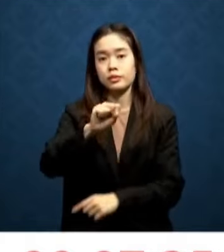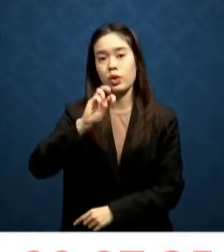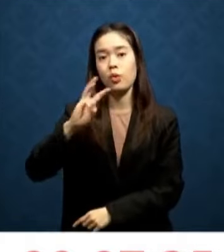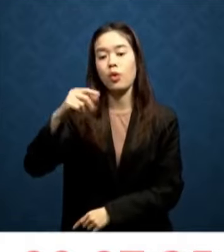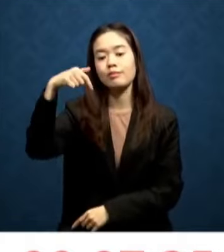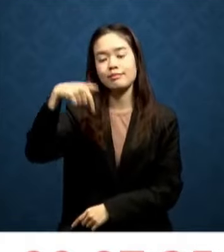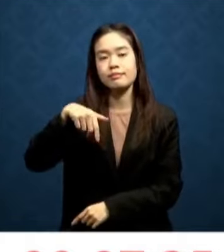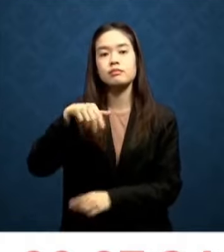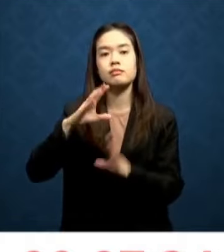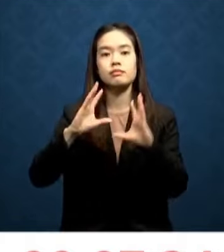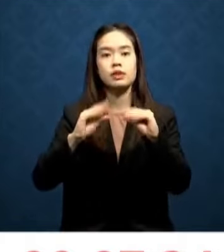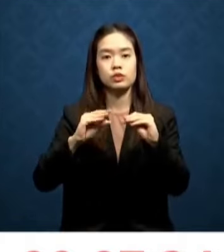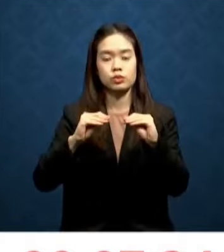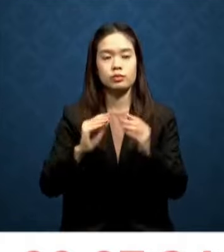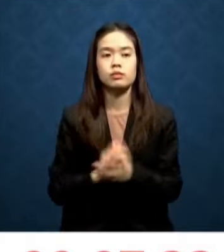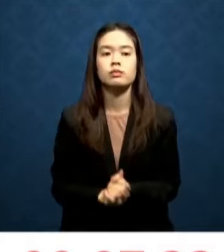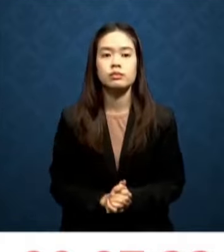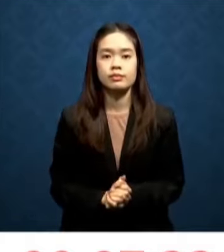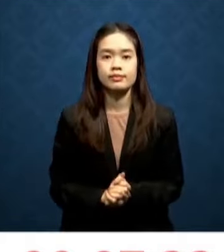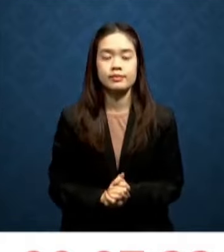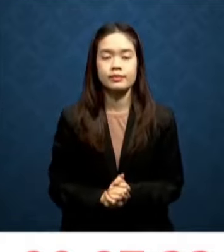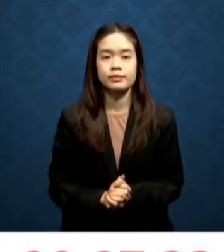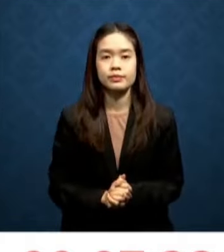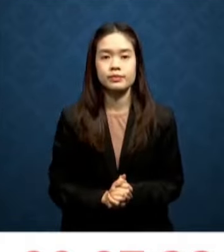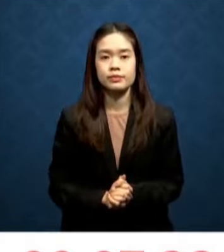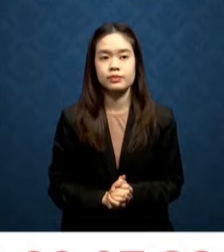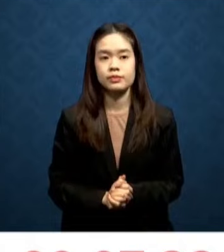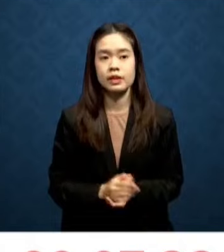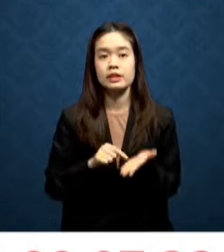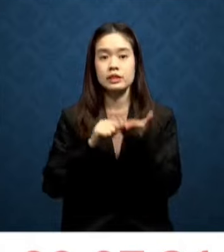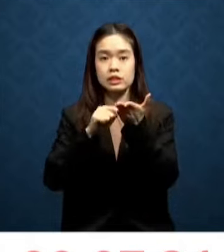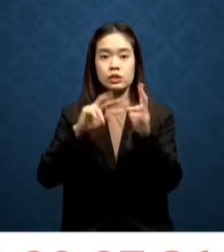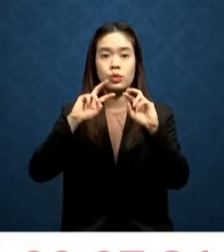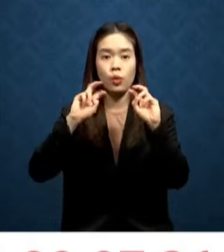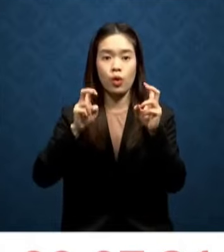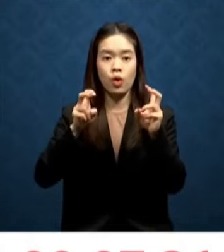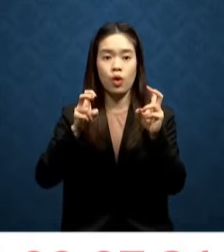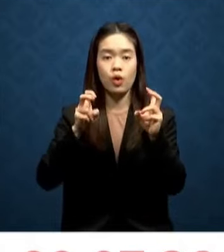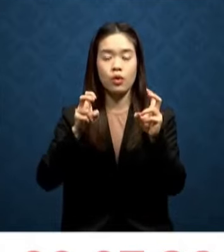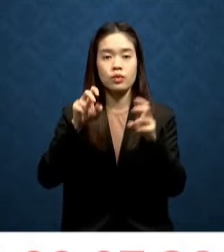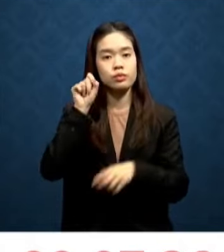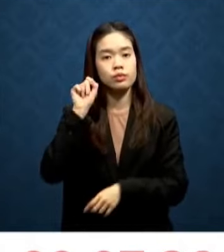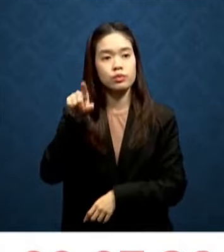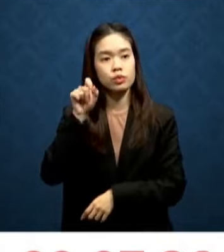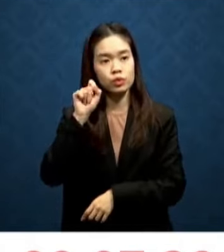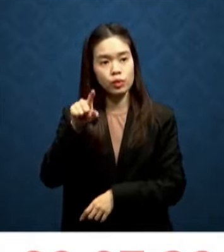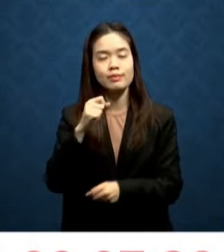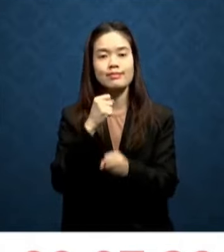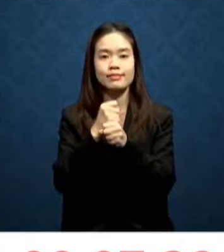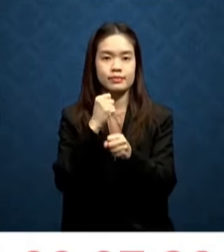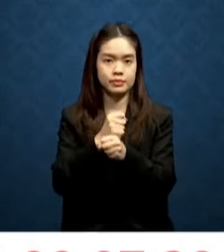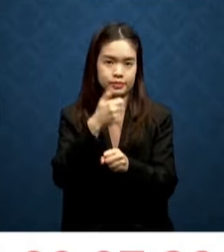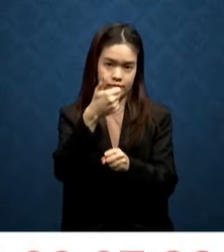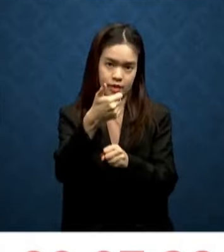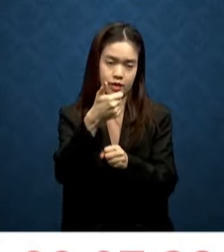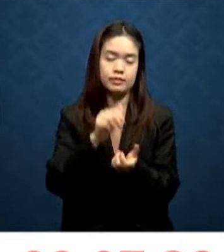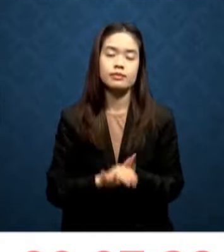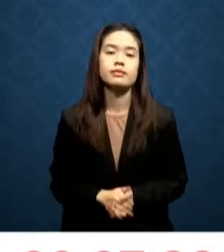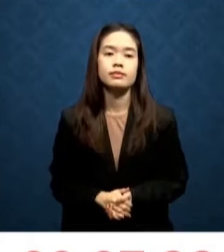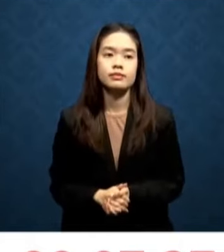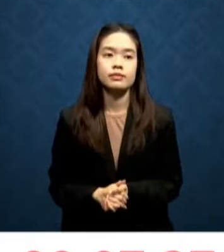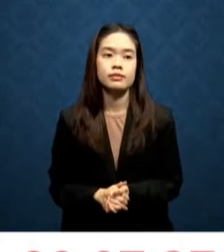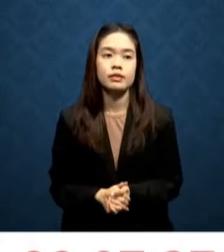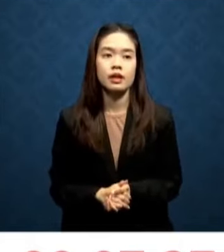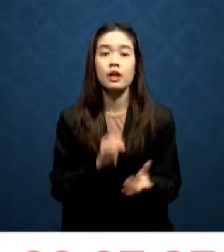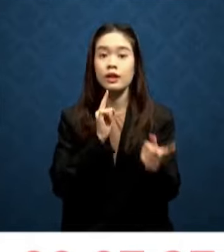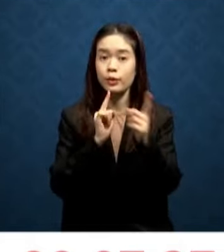งนี้ว่าการนำเสนอญัตตินั้นสามารถที่จะกระทำได้แล้วการพู